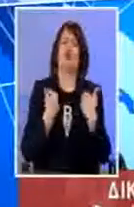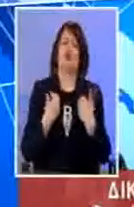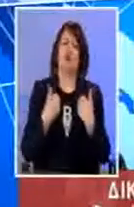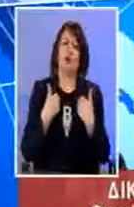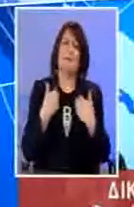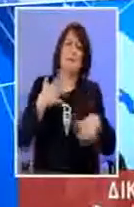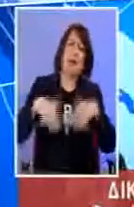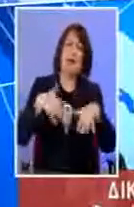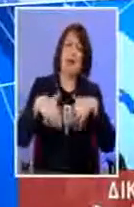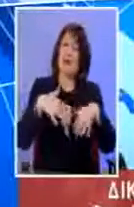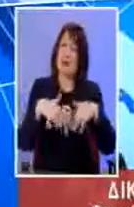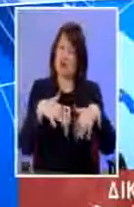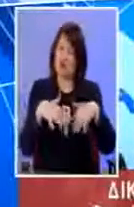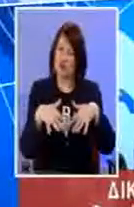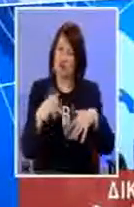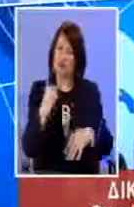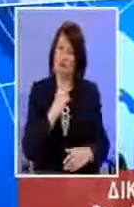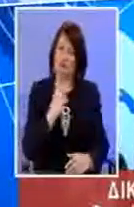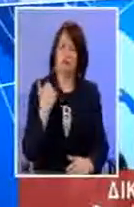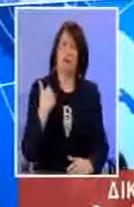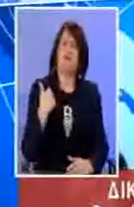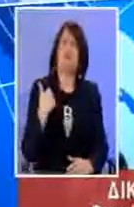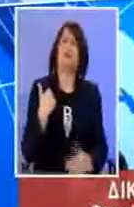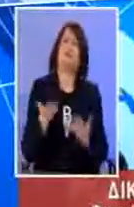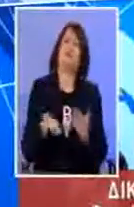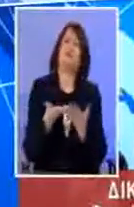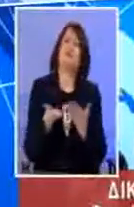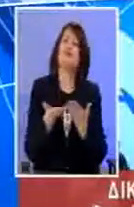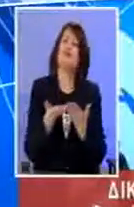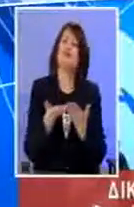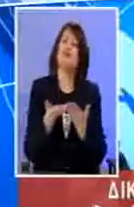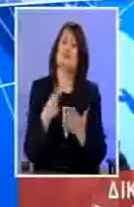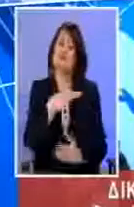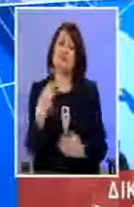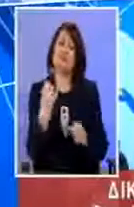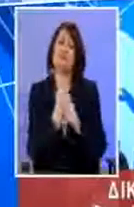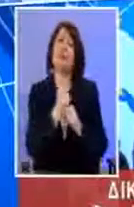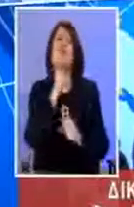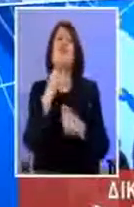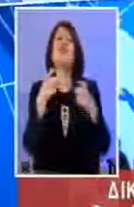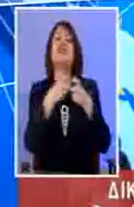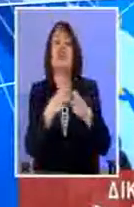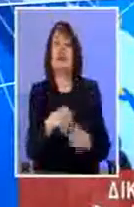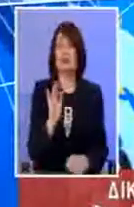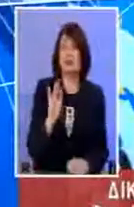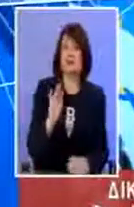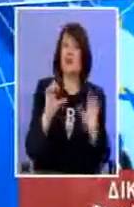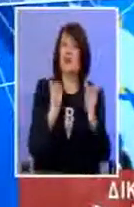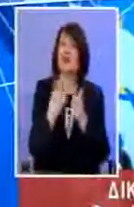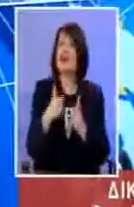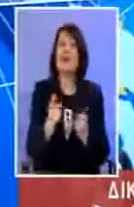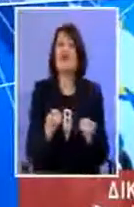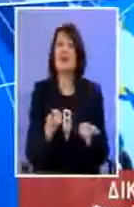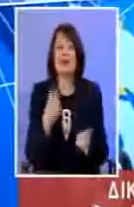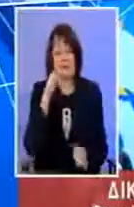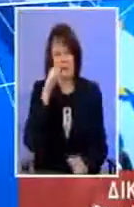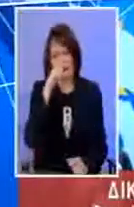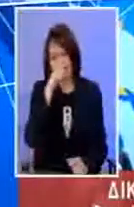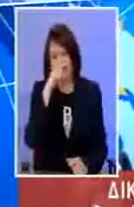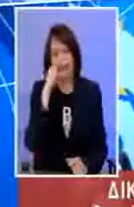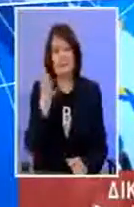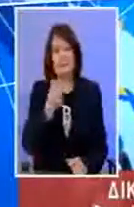παραπληγικό και ζήτησε να τον βοηθήσουμε να βρει δουλειά στις Βρυξέλλες. Τον ρώτησα ποια είναι η οικογενειακή του κατάσταση και